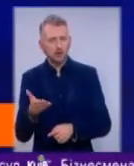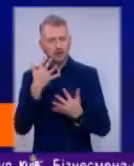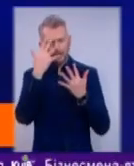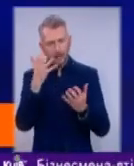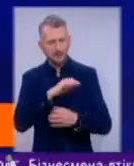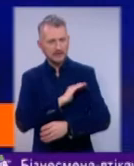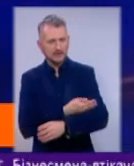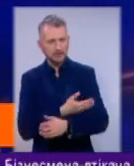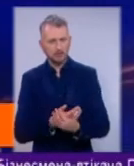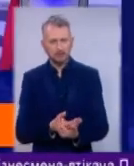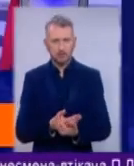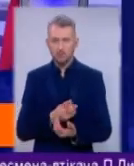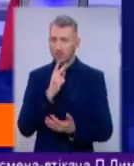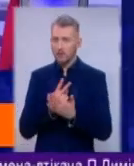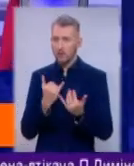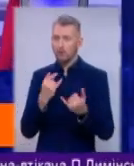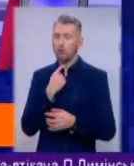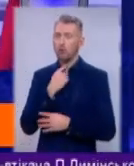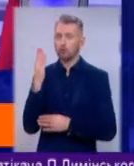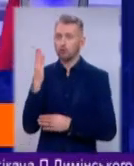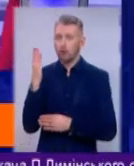сил. Показали сьогодні голосування,